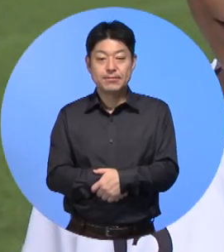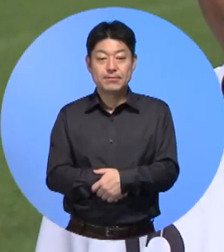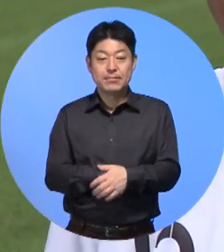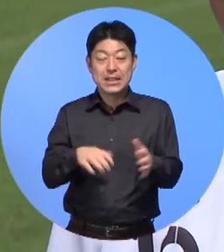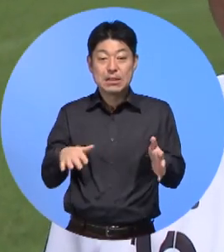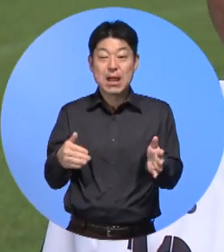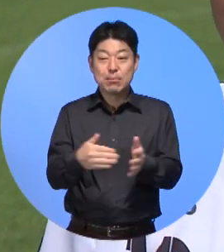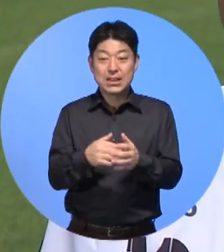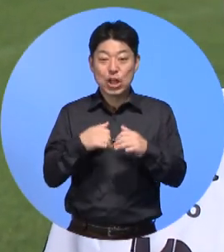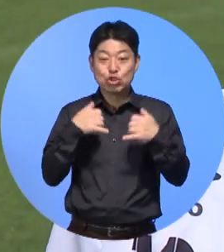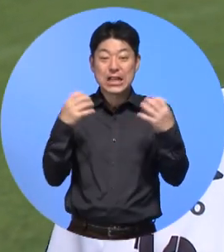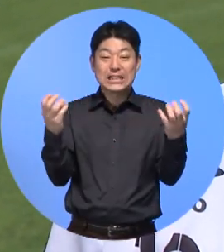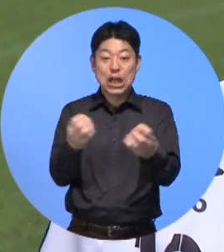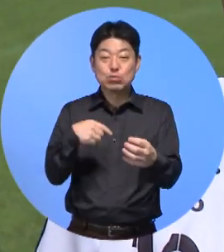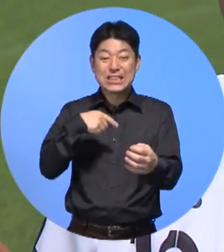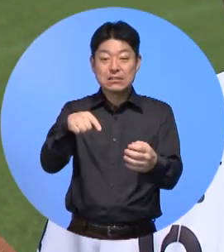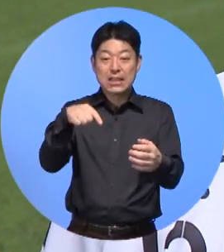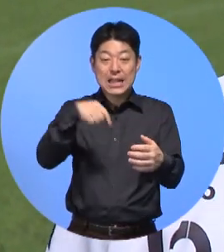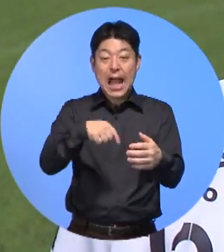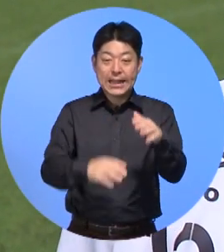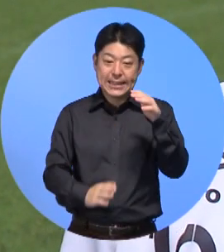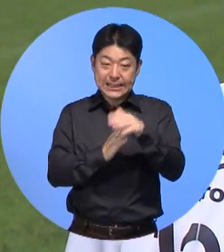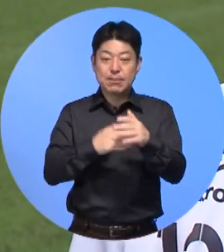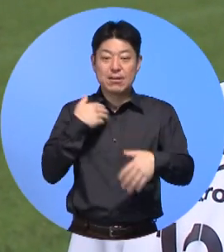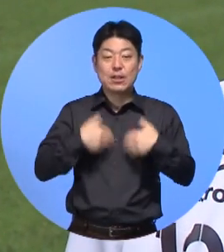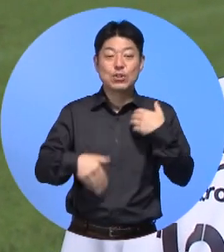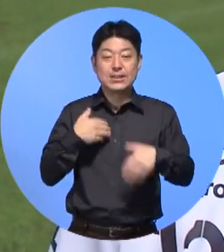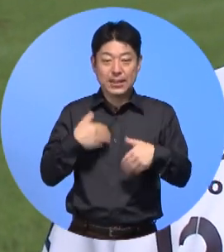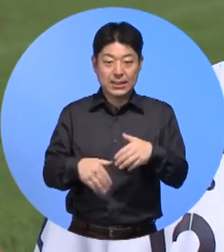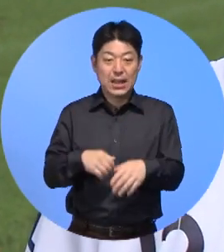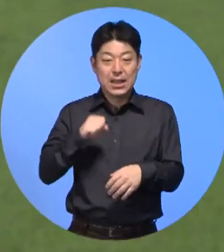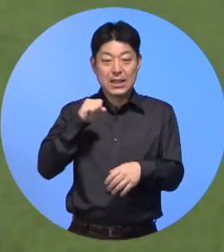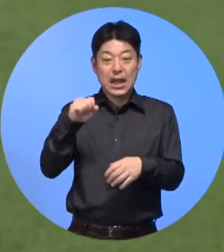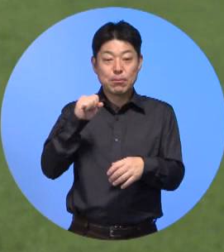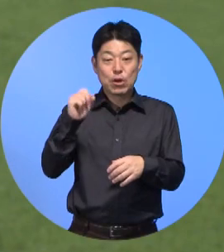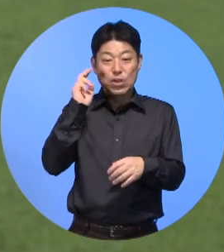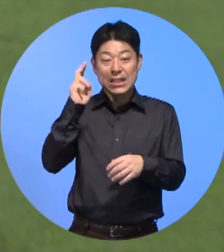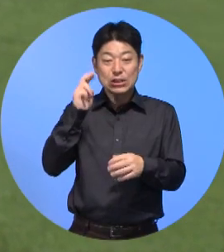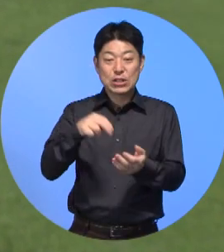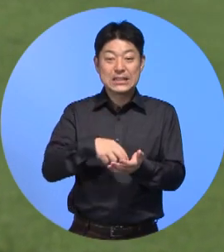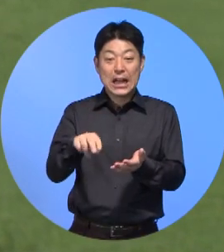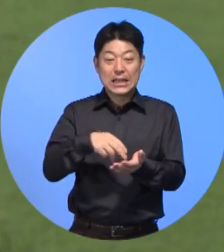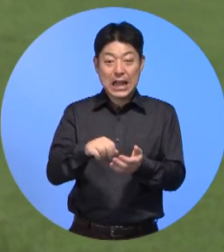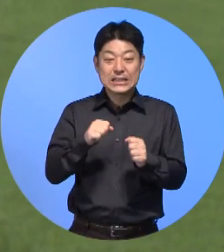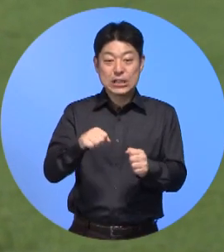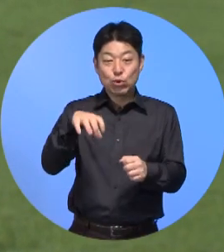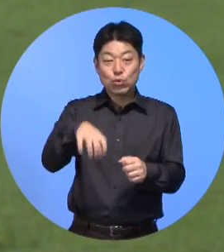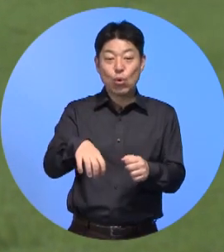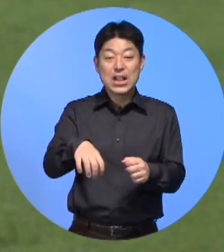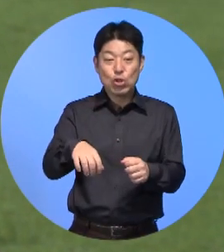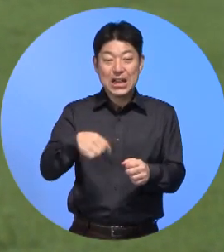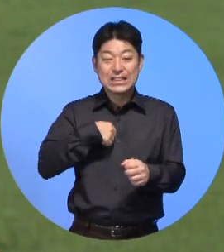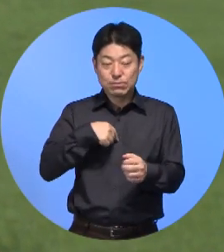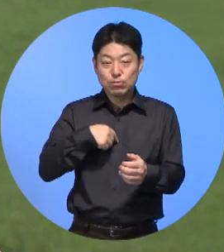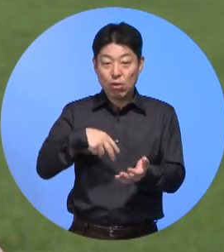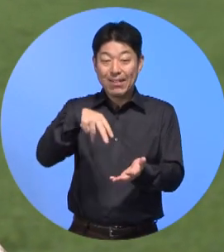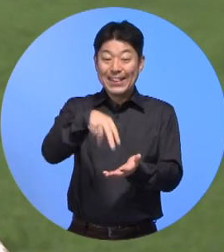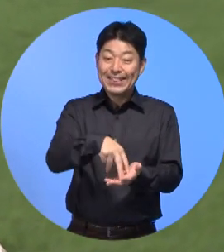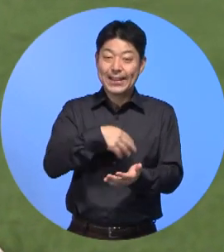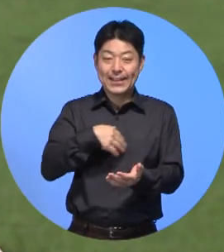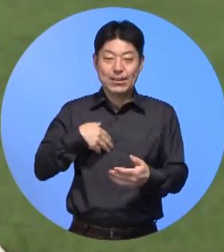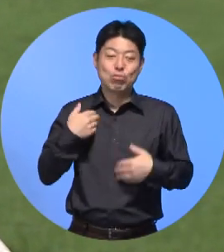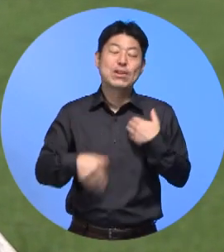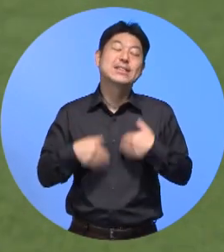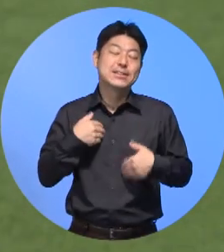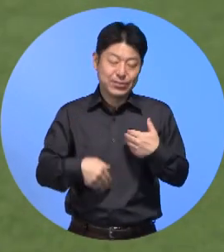ガンバの試合のスタジアム行った時で一番楽しかった。 ガンバの選手がサッカーしている